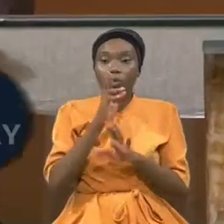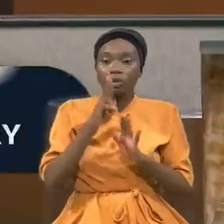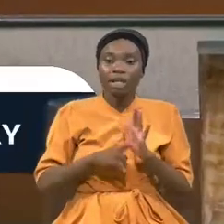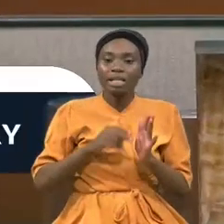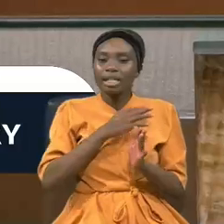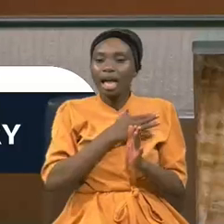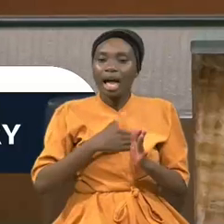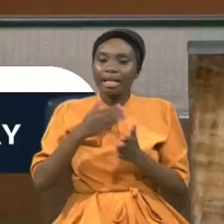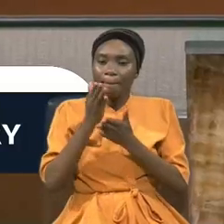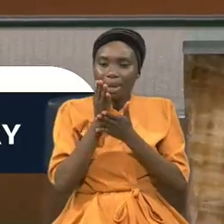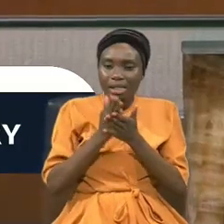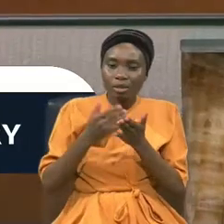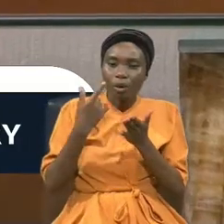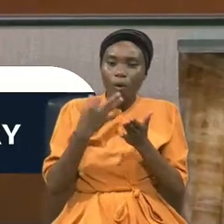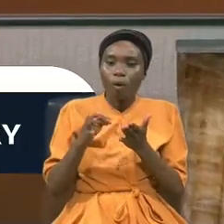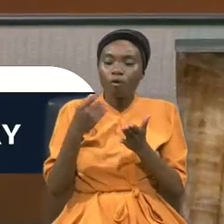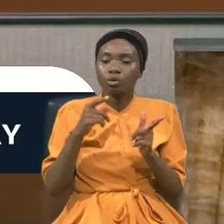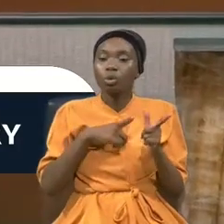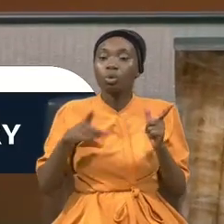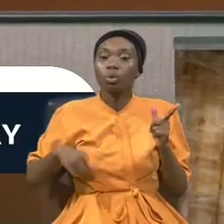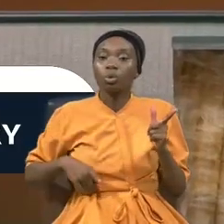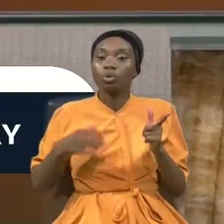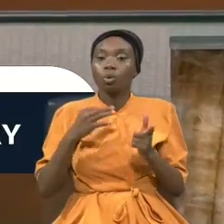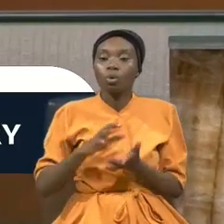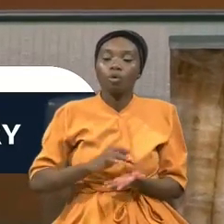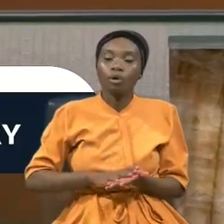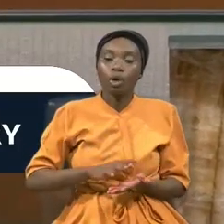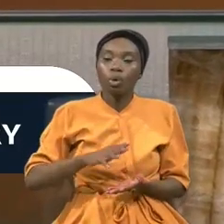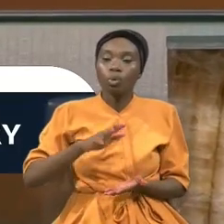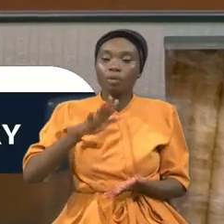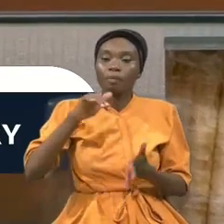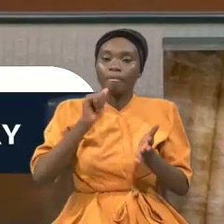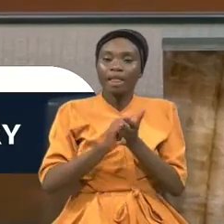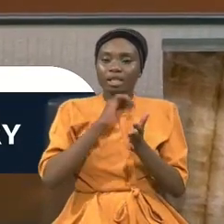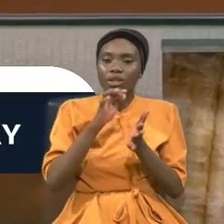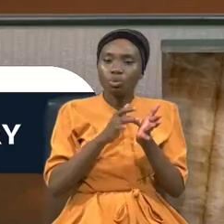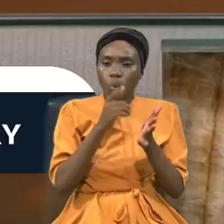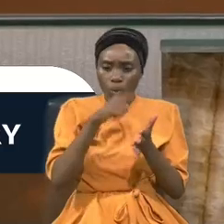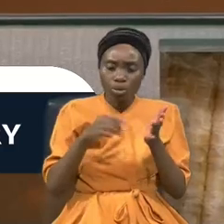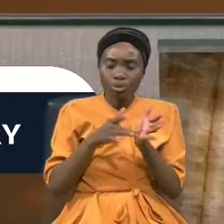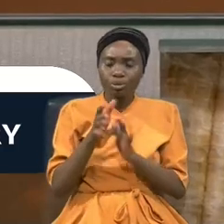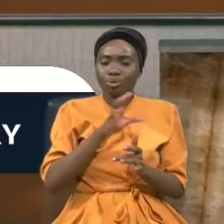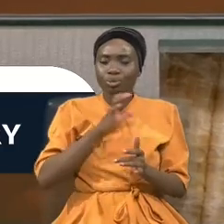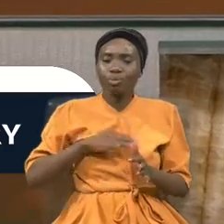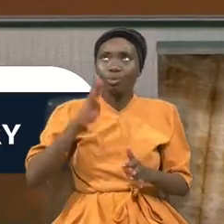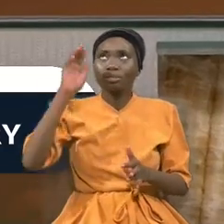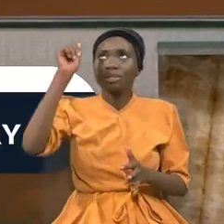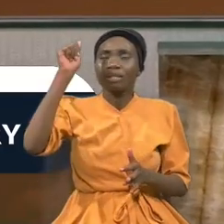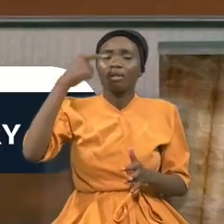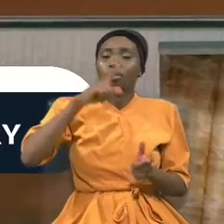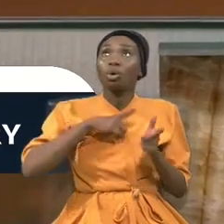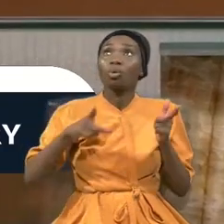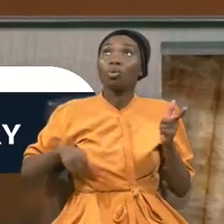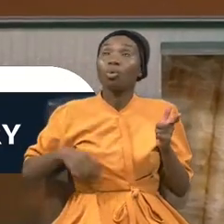fidélité et l'impartialité bénie du Seigneur de gloire. C'est Jésus lui-même, le Seigneur